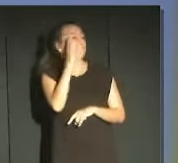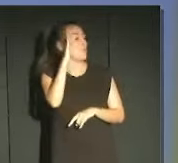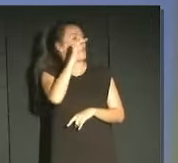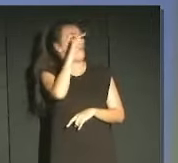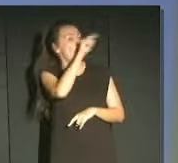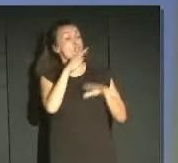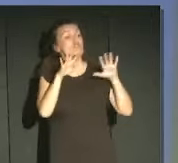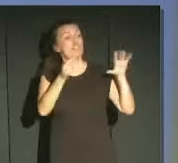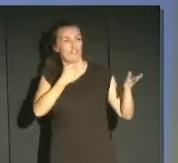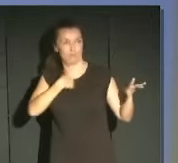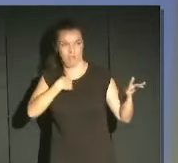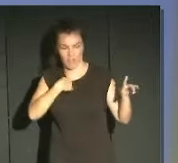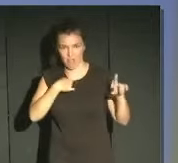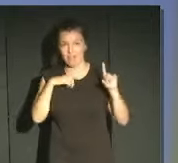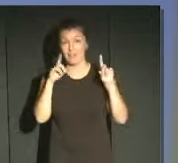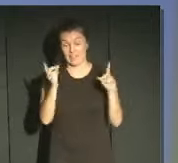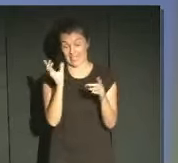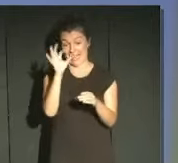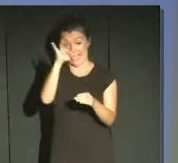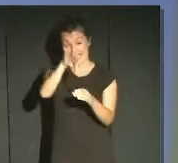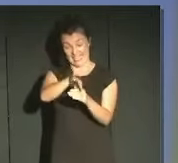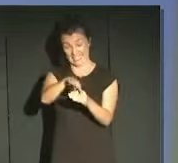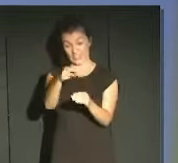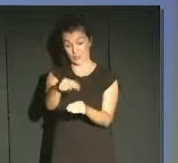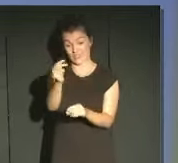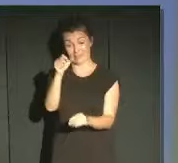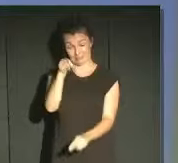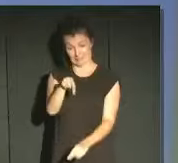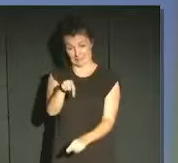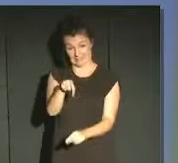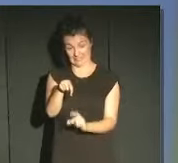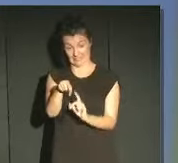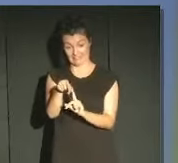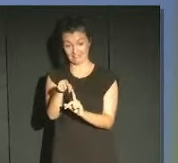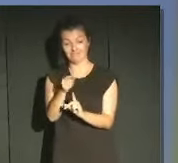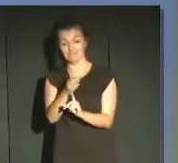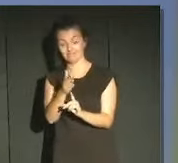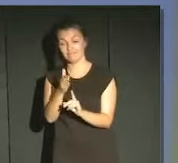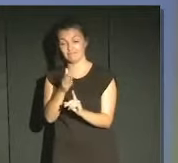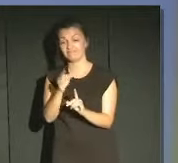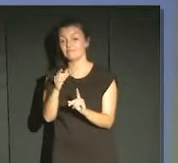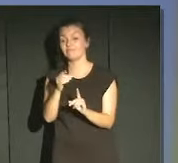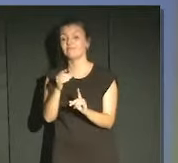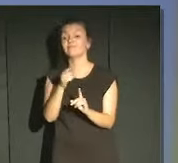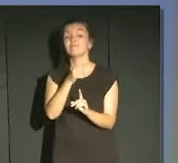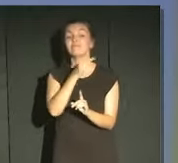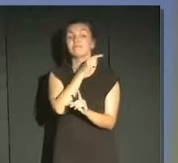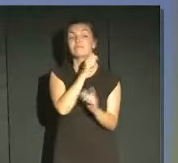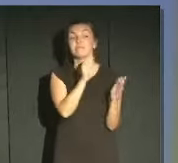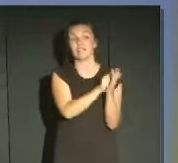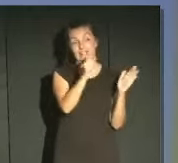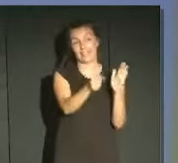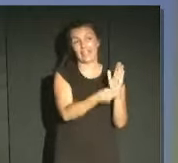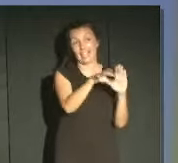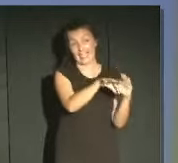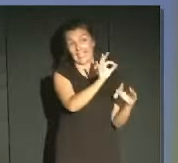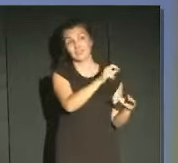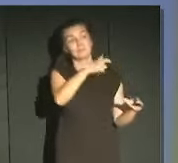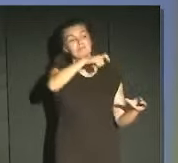est la seule élection nationale que nous ayons entre la la réélection d'Emmanuel Macron en 2022